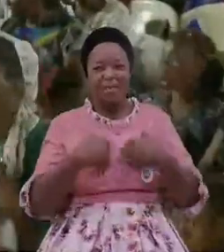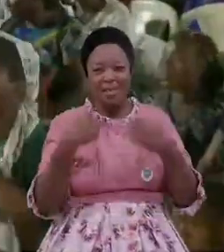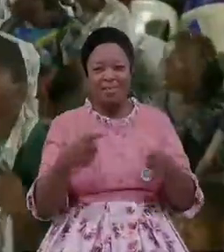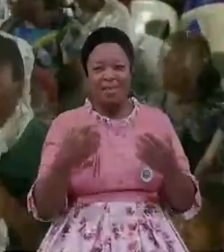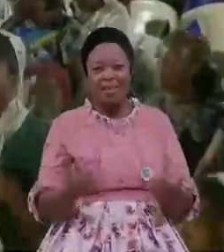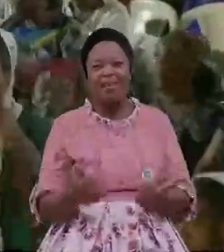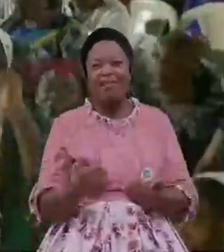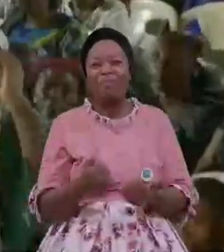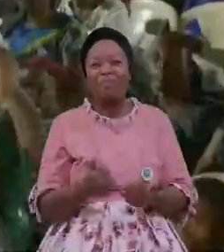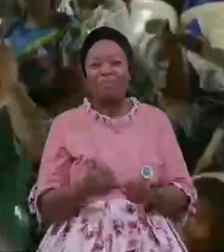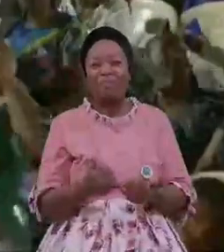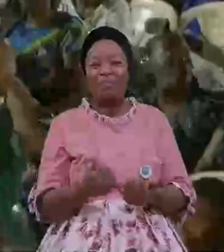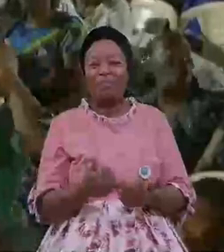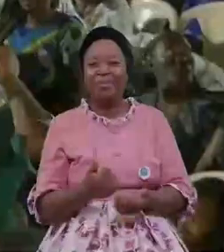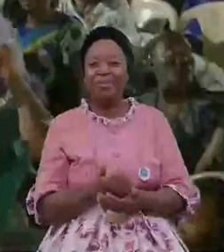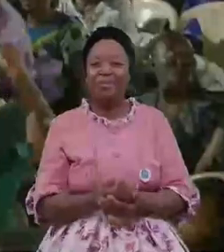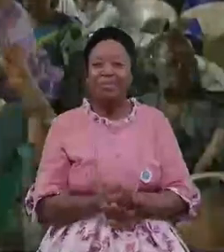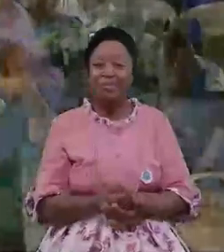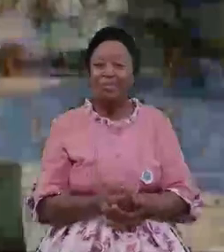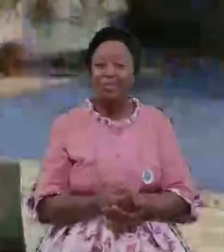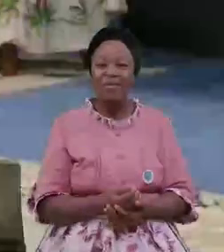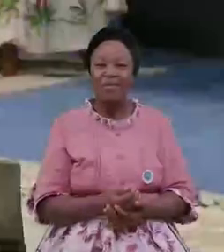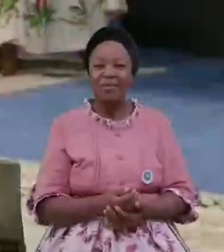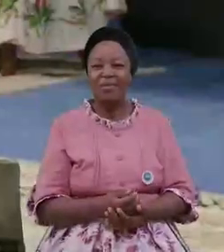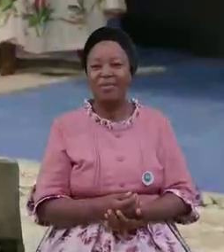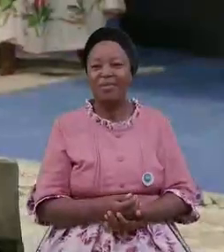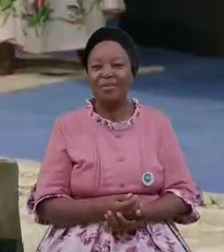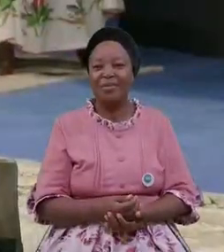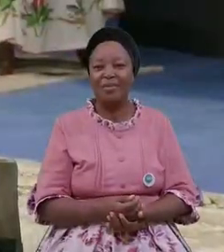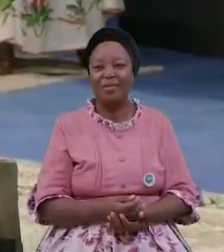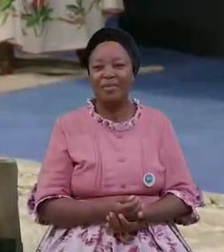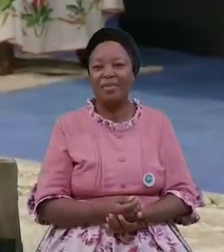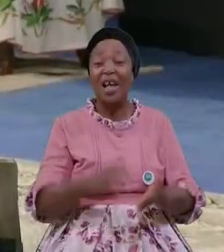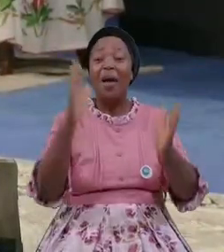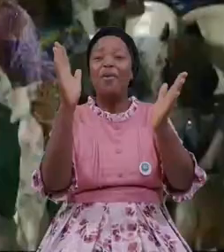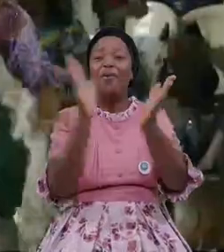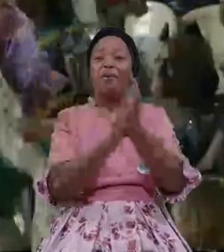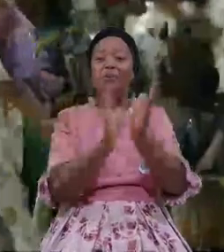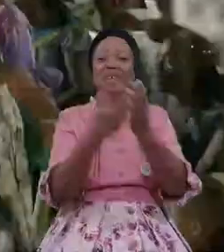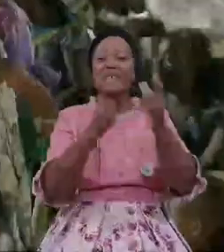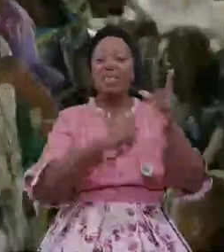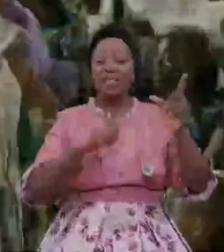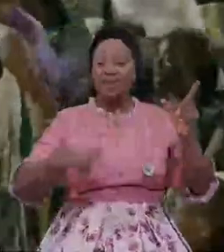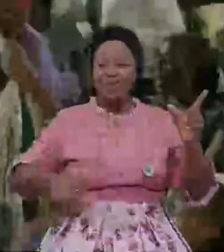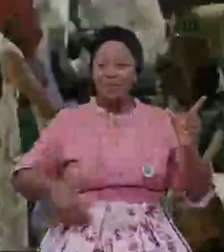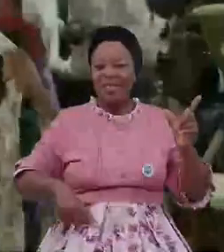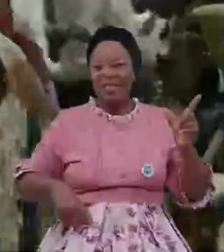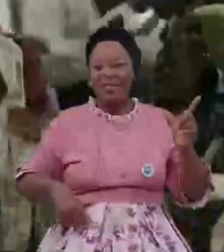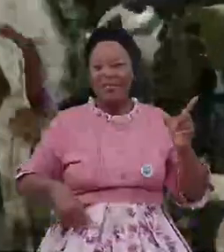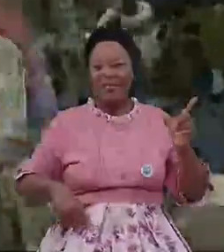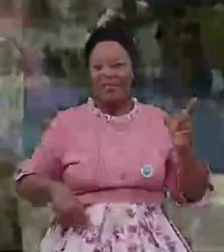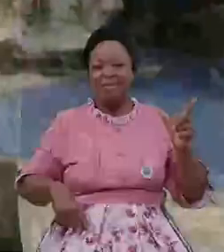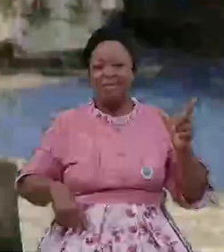tenez-vous debout parce que le pasteur est déjà prêt gloire à